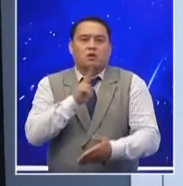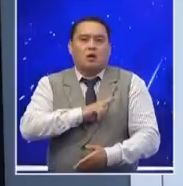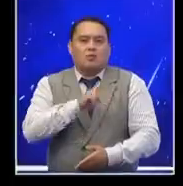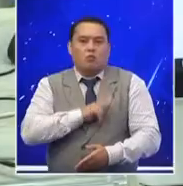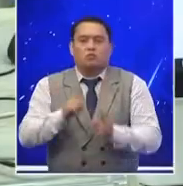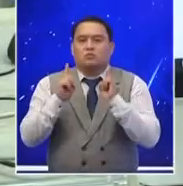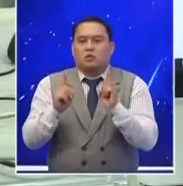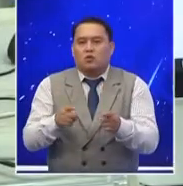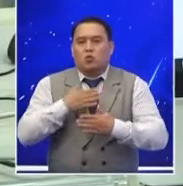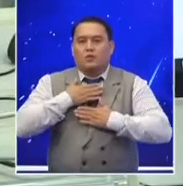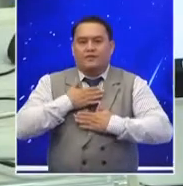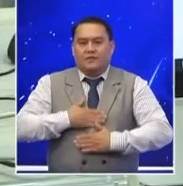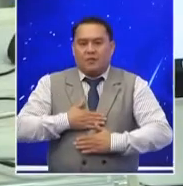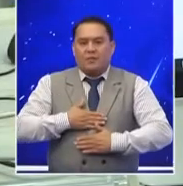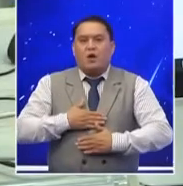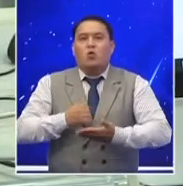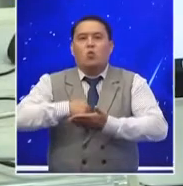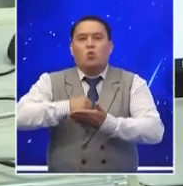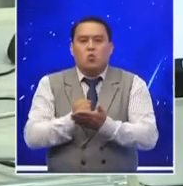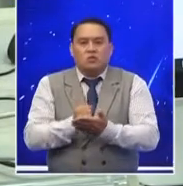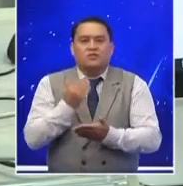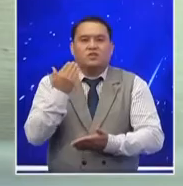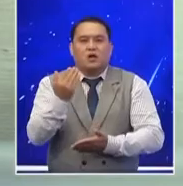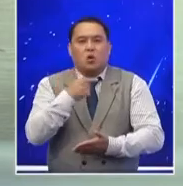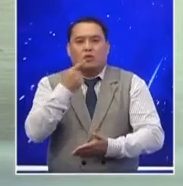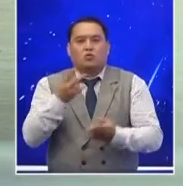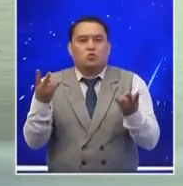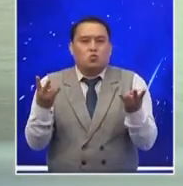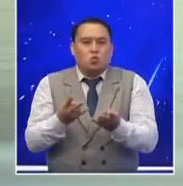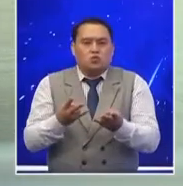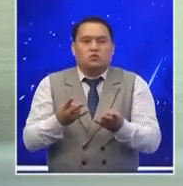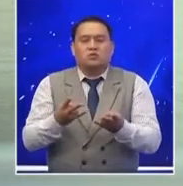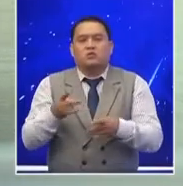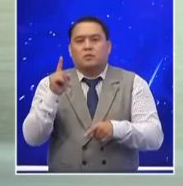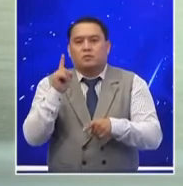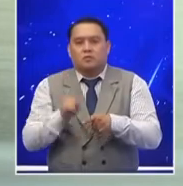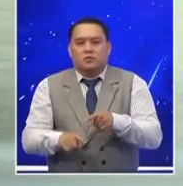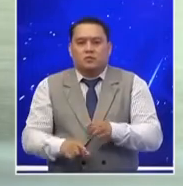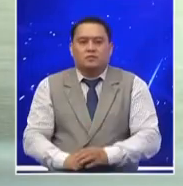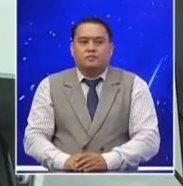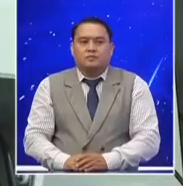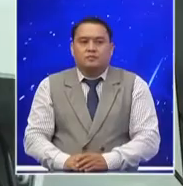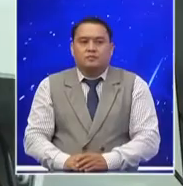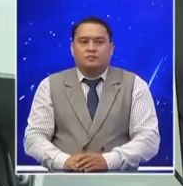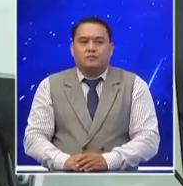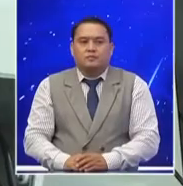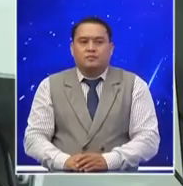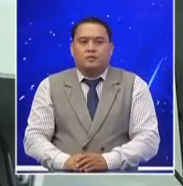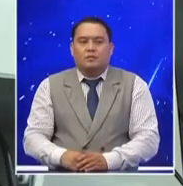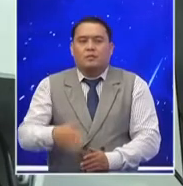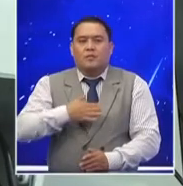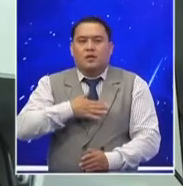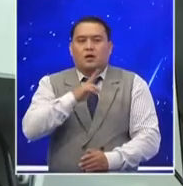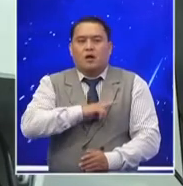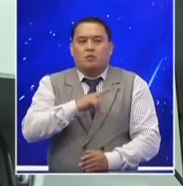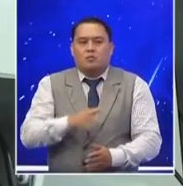что он согласился с удовольствием. Как утверждает Азат, он оказался в нужном месте и в нужный час. Эта работа дала мне